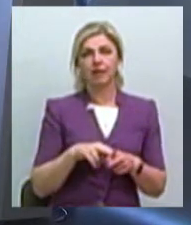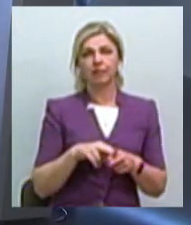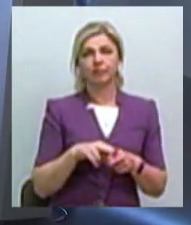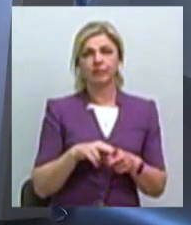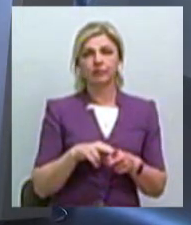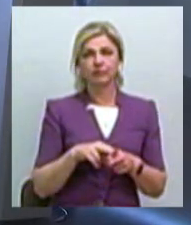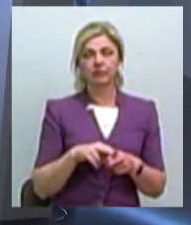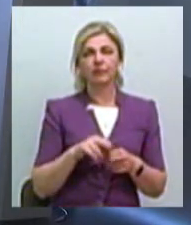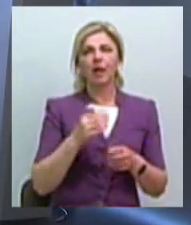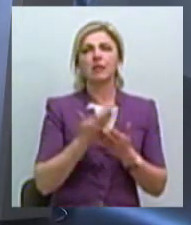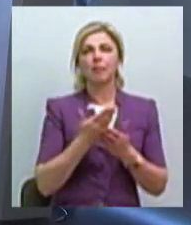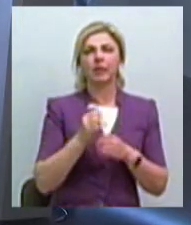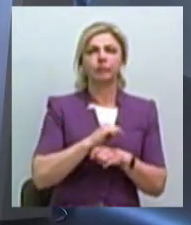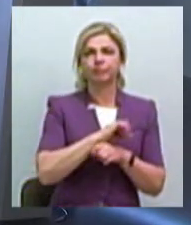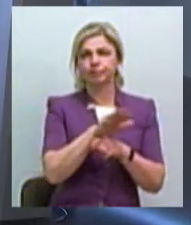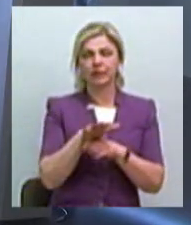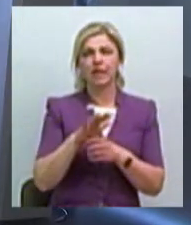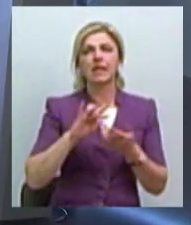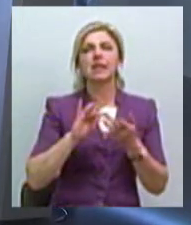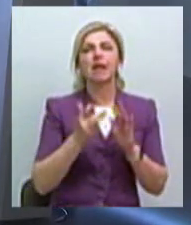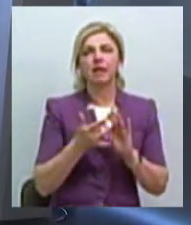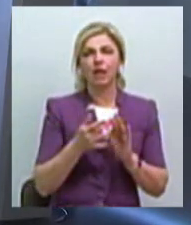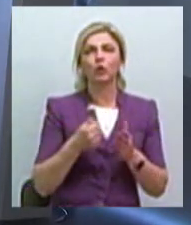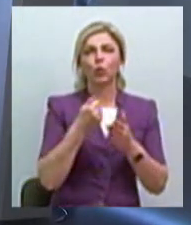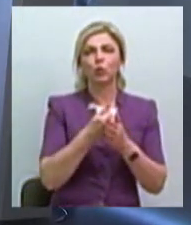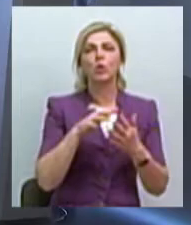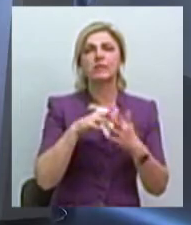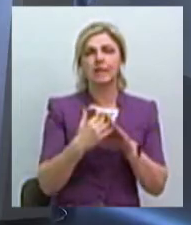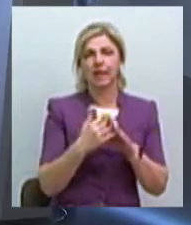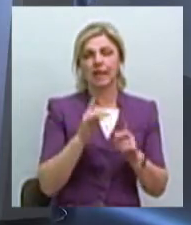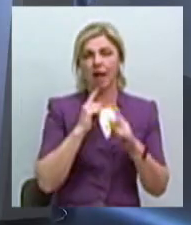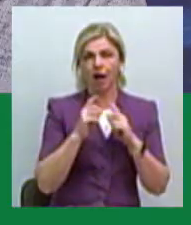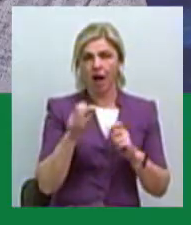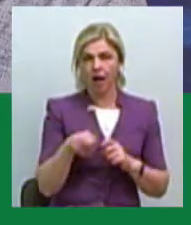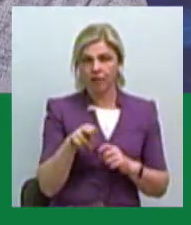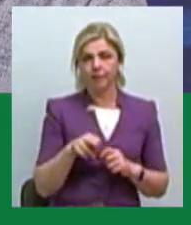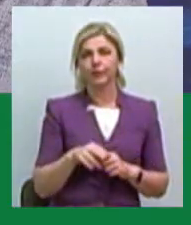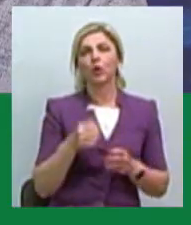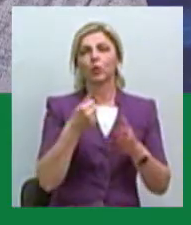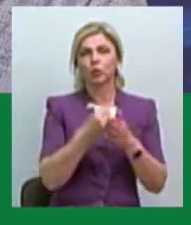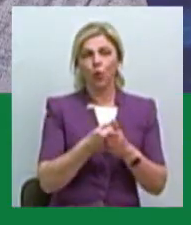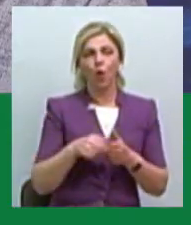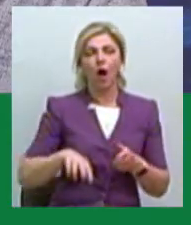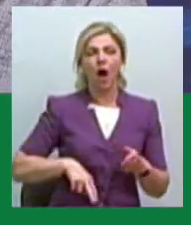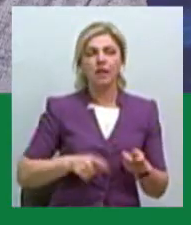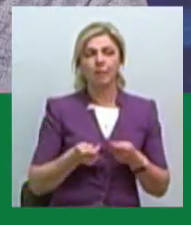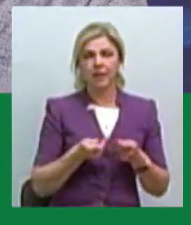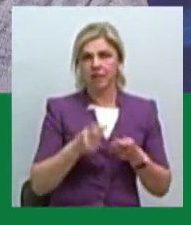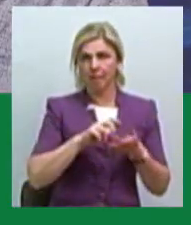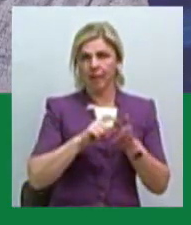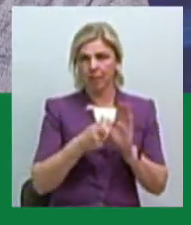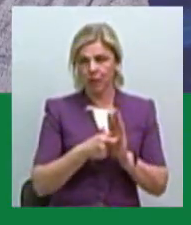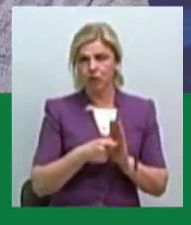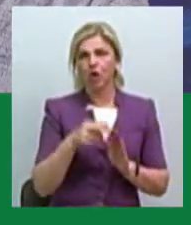сітки інтернету до сільських рад, до сіл сільських рад, до адміністративних приміщень,